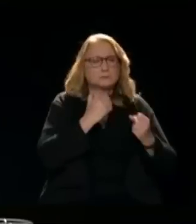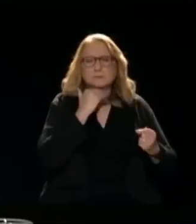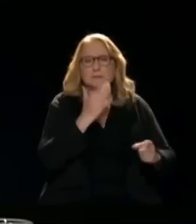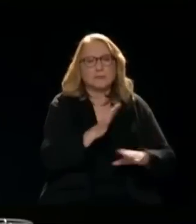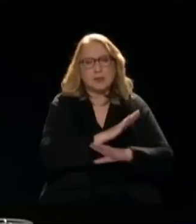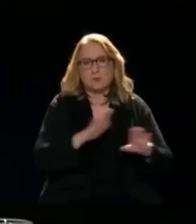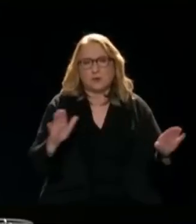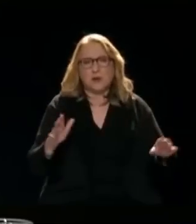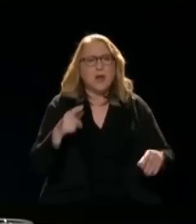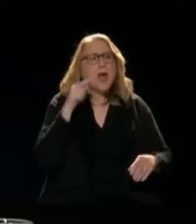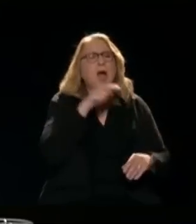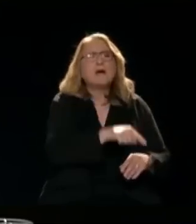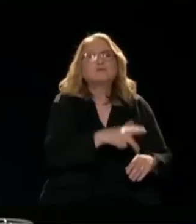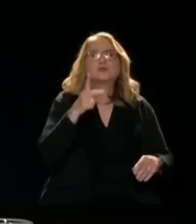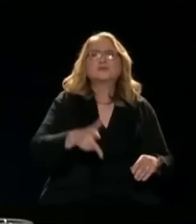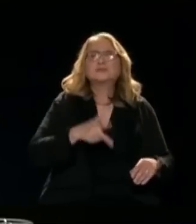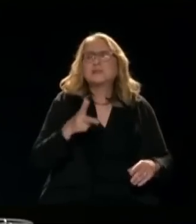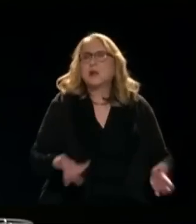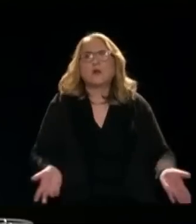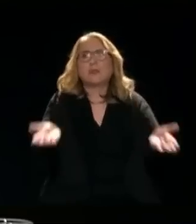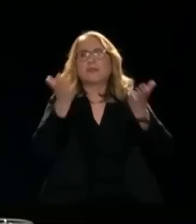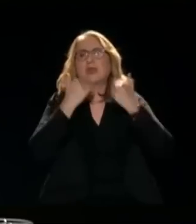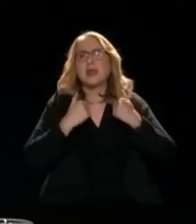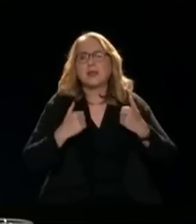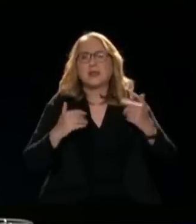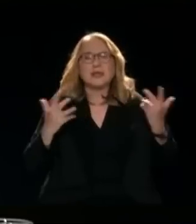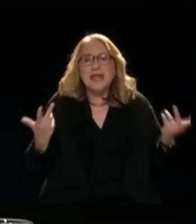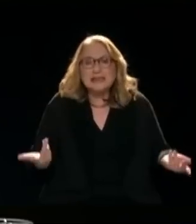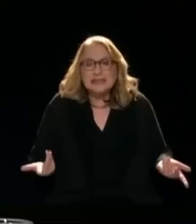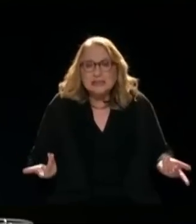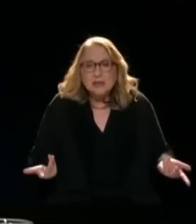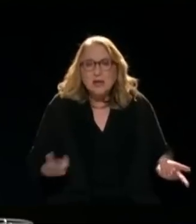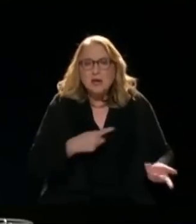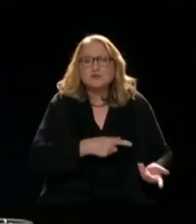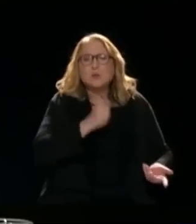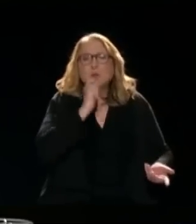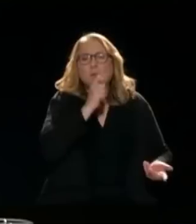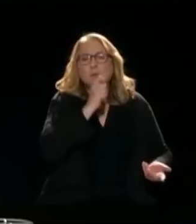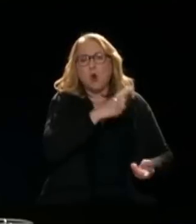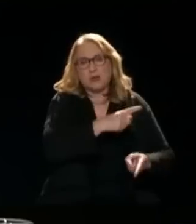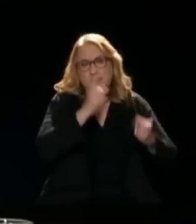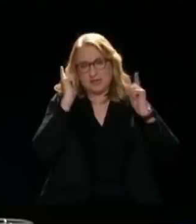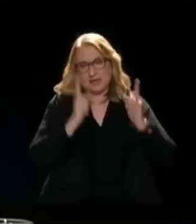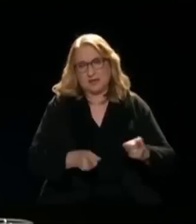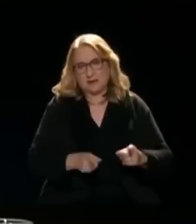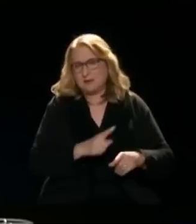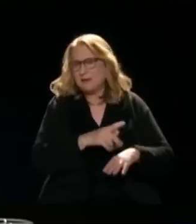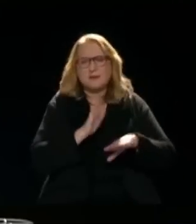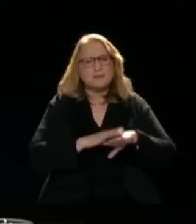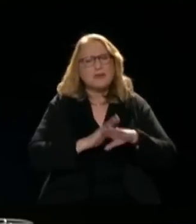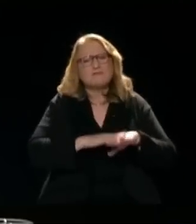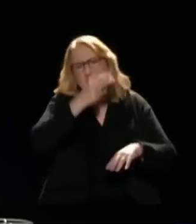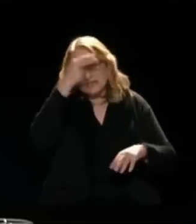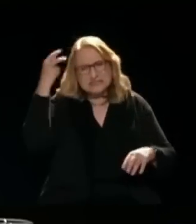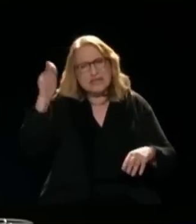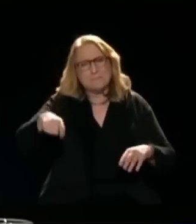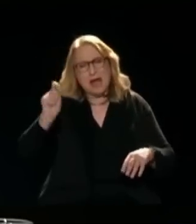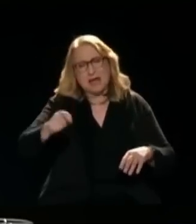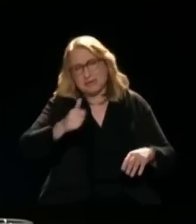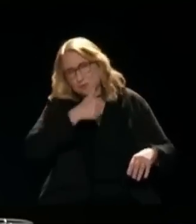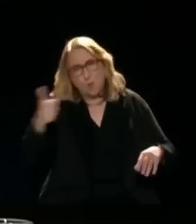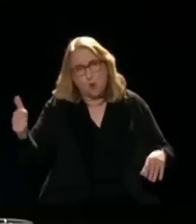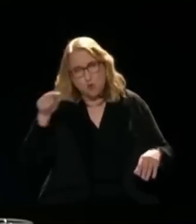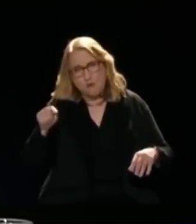υποδομή. Γιατί αυτό είναι καθαρά πολιτική επιλογή. Δεν έχει να κάνει με το σταθμάρχη. Δεν έχει να κάνει. Εγώ σας